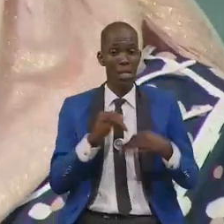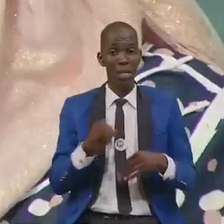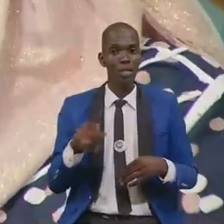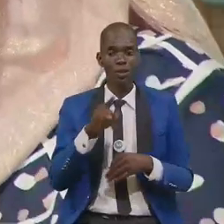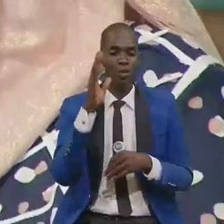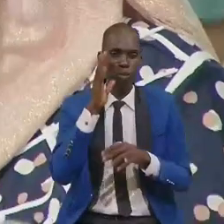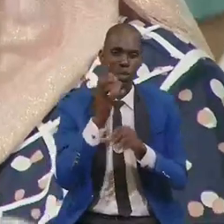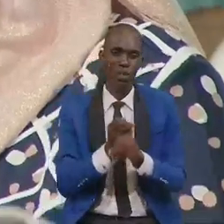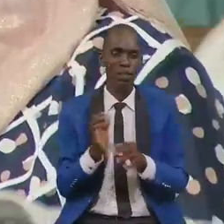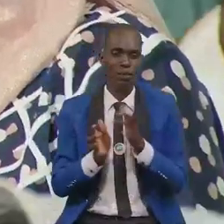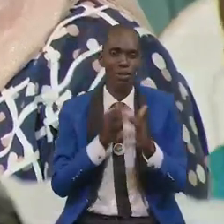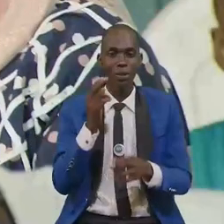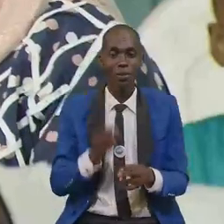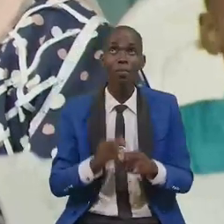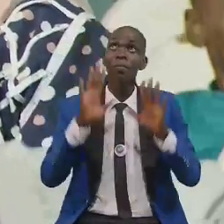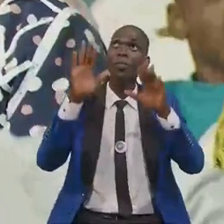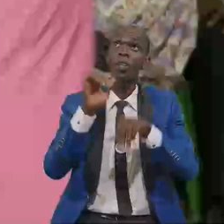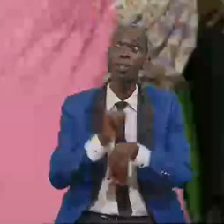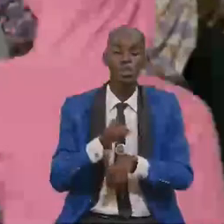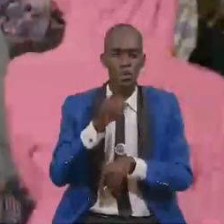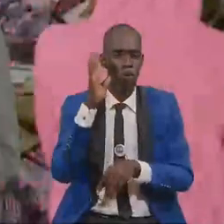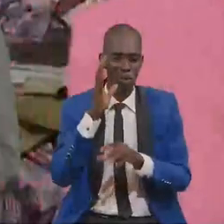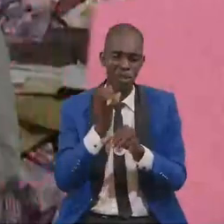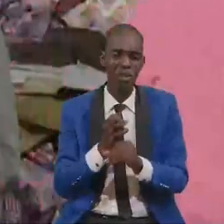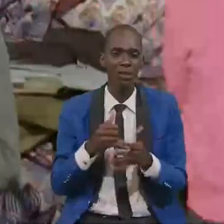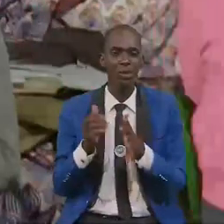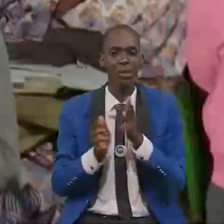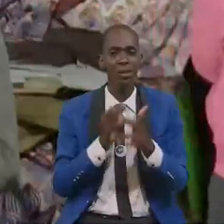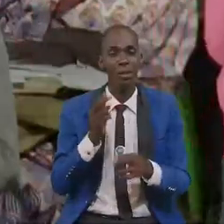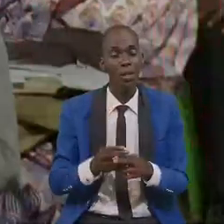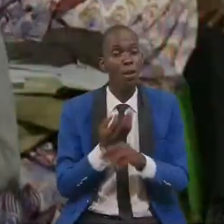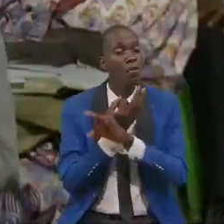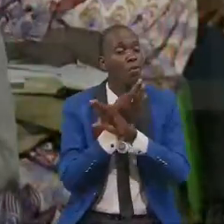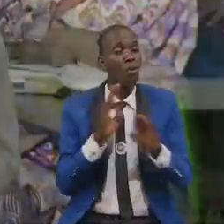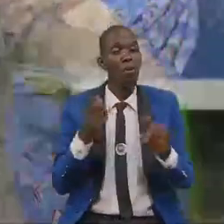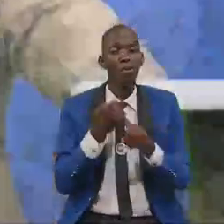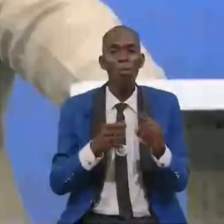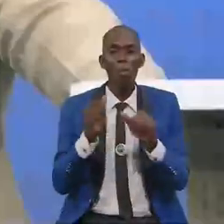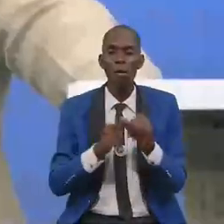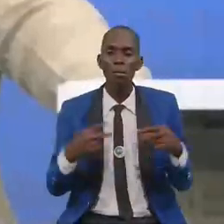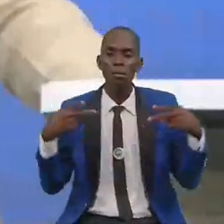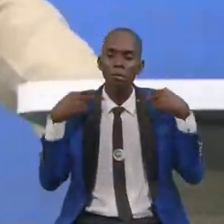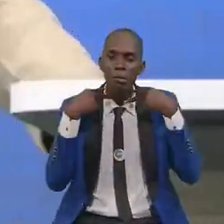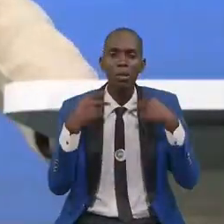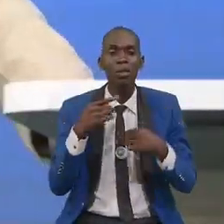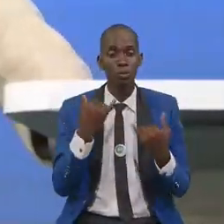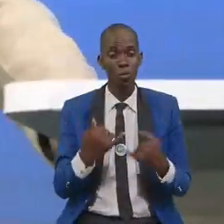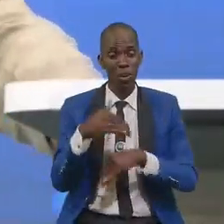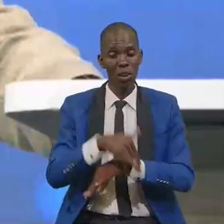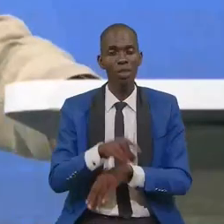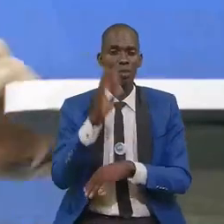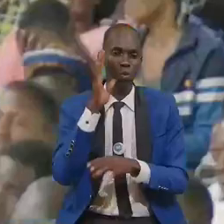miracle ce soir tu vas recevoir libération de toujours que ce soit tu vas